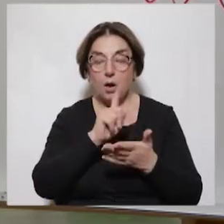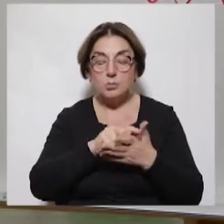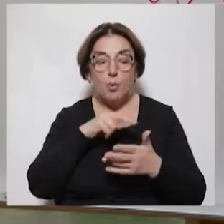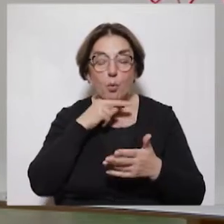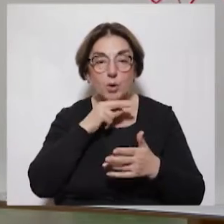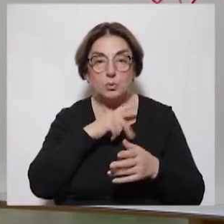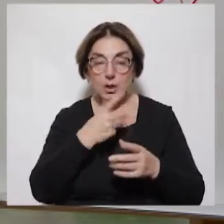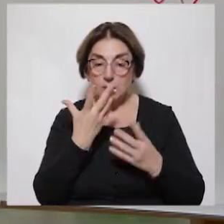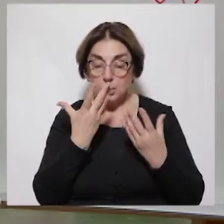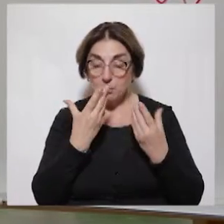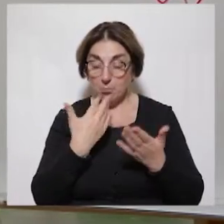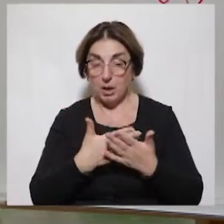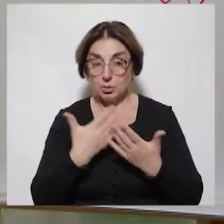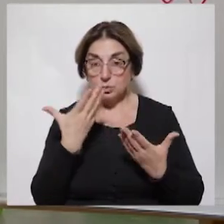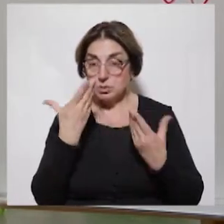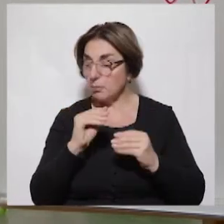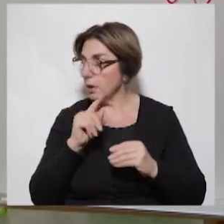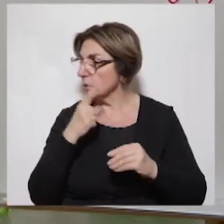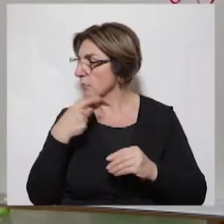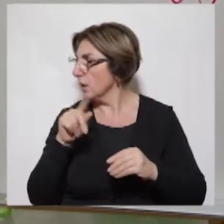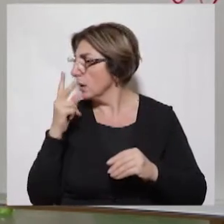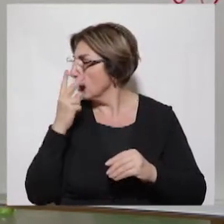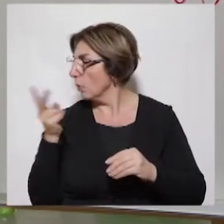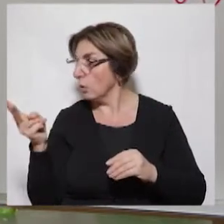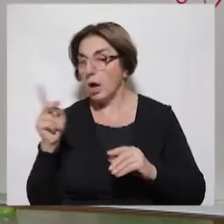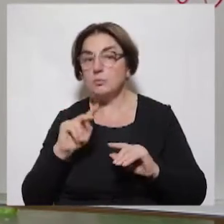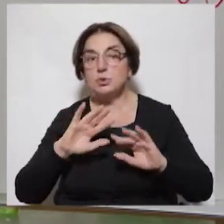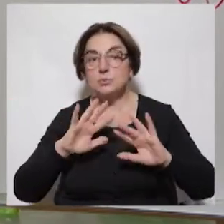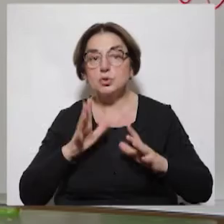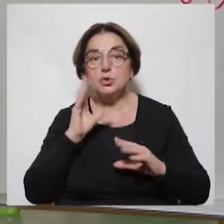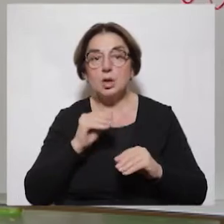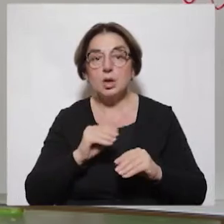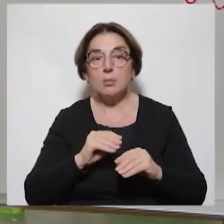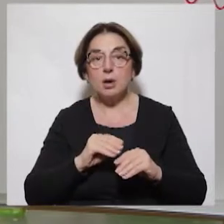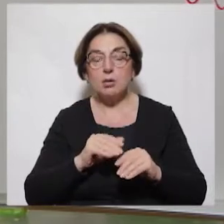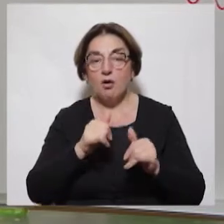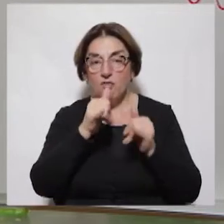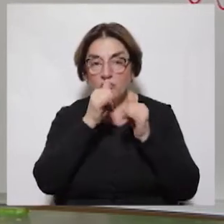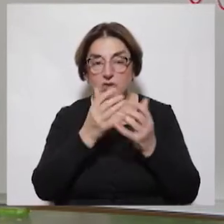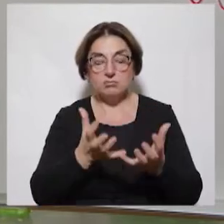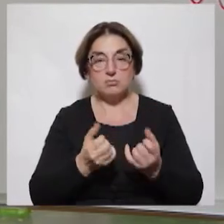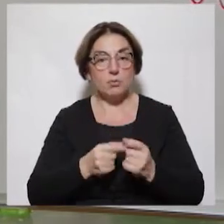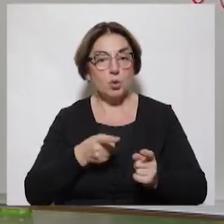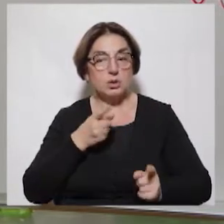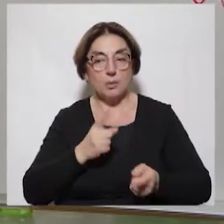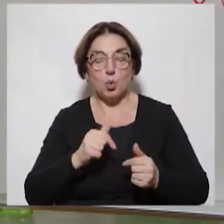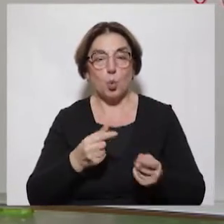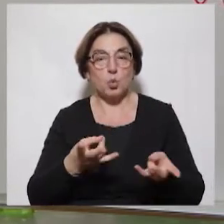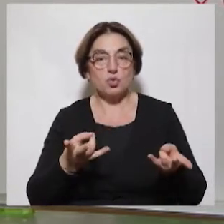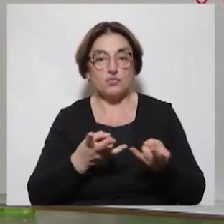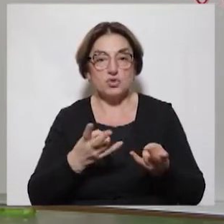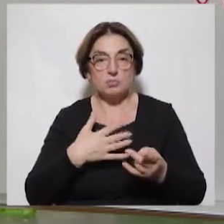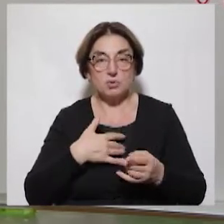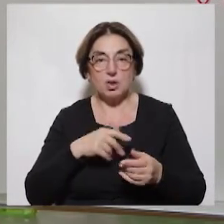თუ ჩვენ წამიერად სხვა რამეზე გადავიტანთ კონცენტრაციას, ამ შემთხვევაში შეიძლება სრულიად გაუმართავი პროცესი